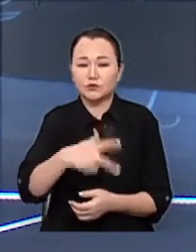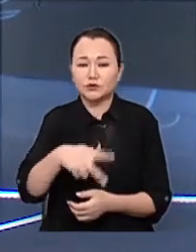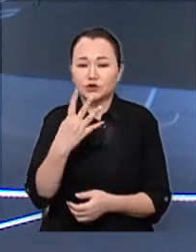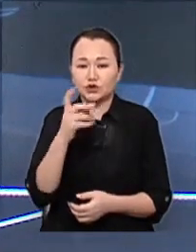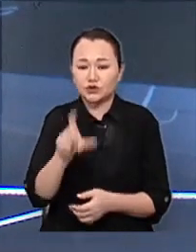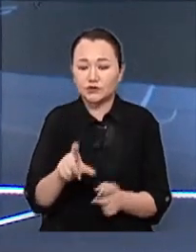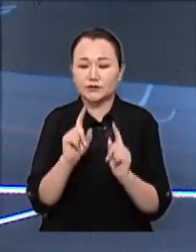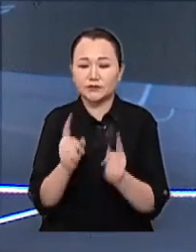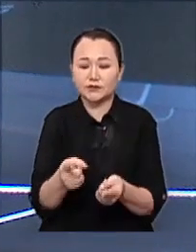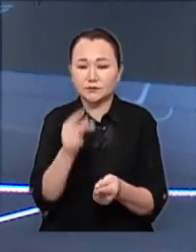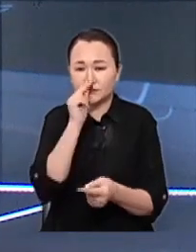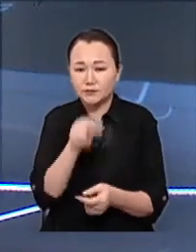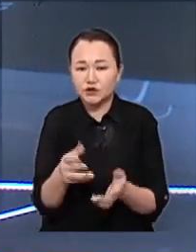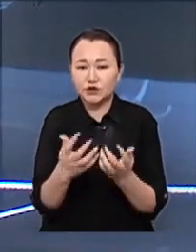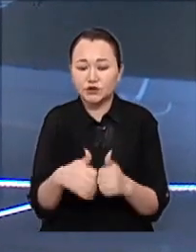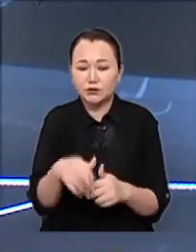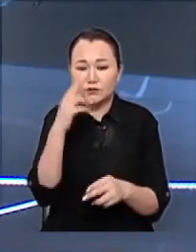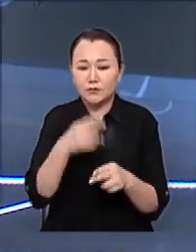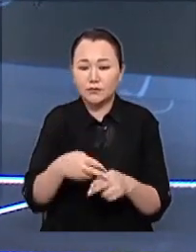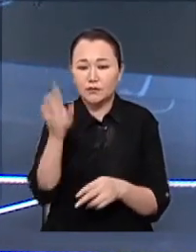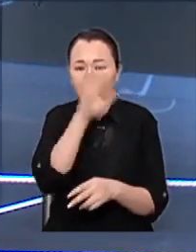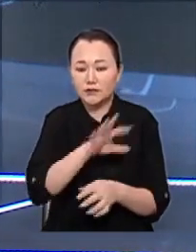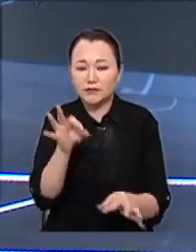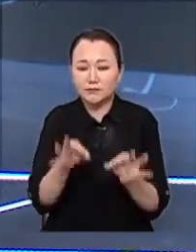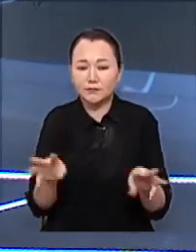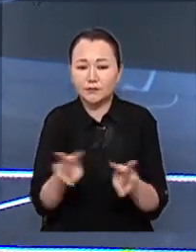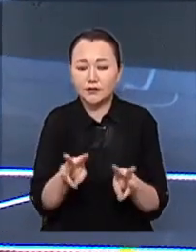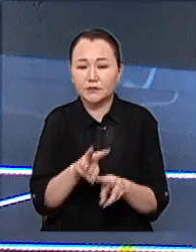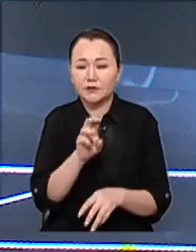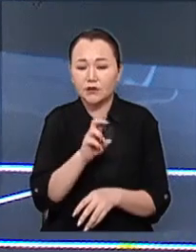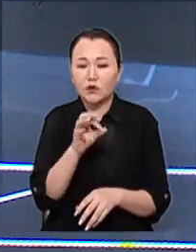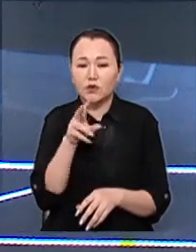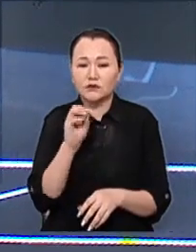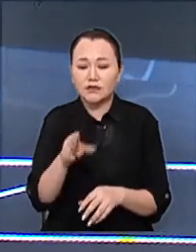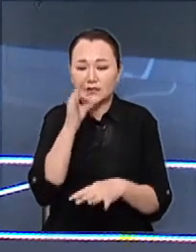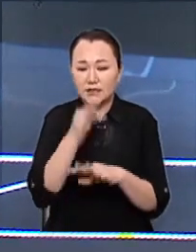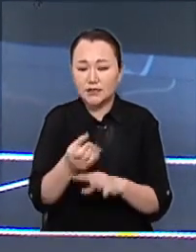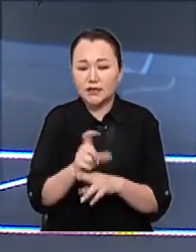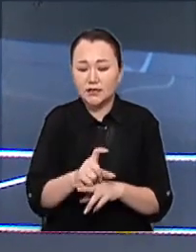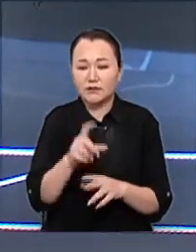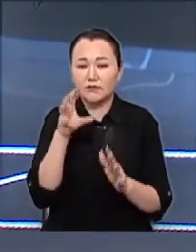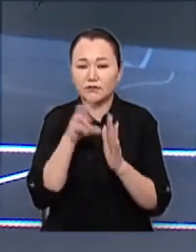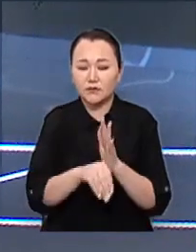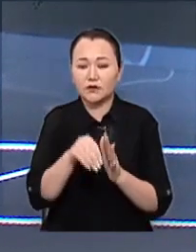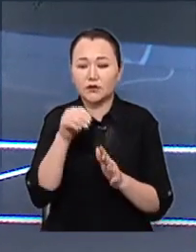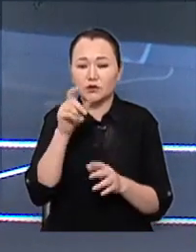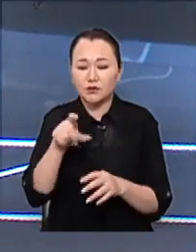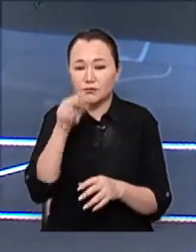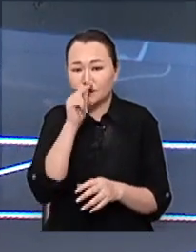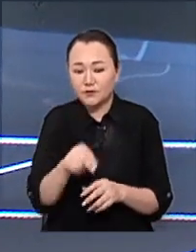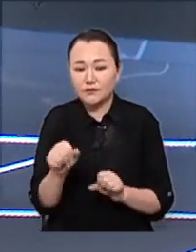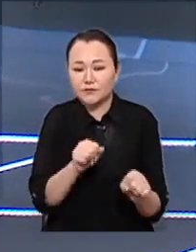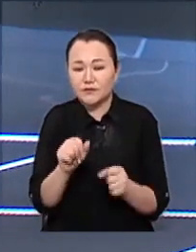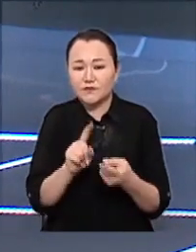адам қамауға алынды. Бауырлас елдің әділет министрі Бекир Боздақтың айтуынша, бұл тізімге енгізілген сезіктілер зілзала